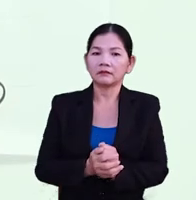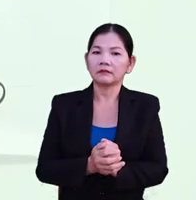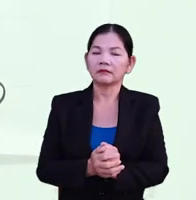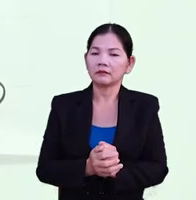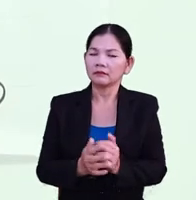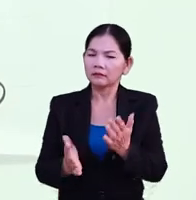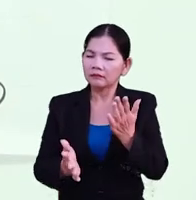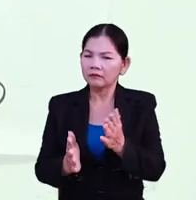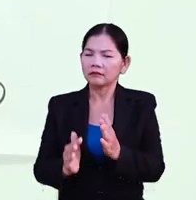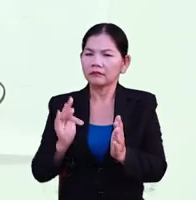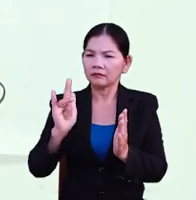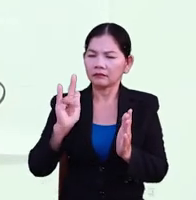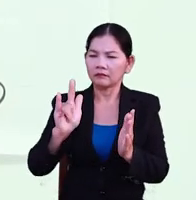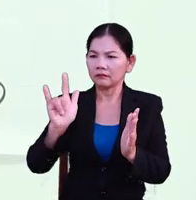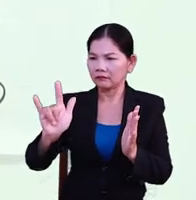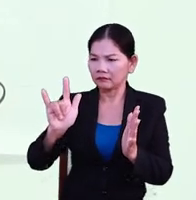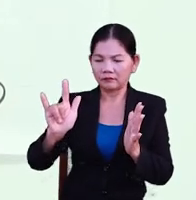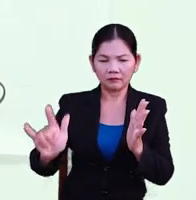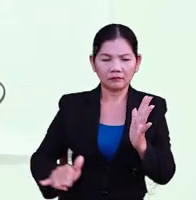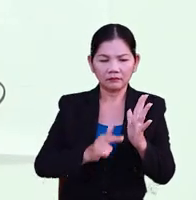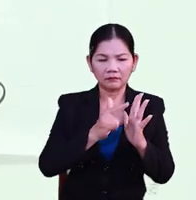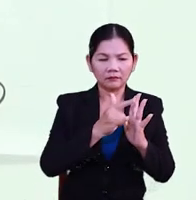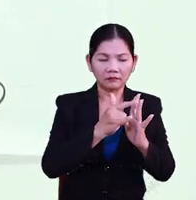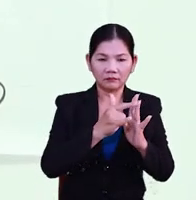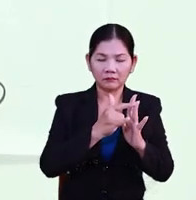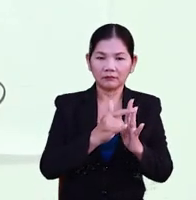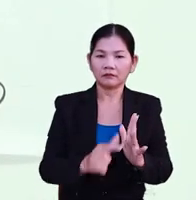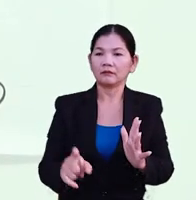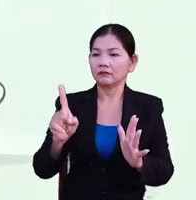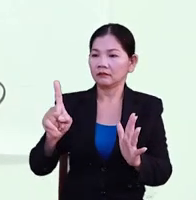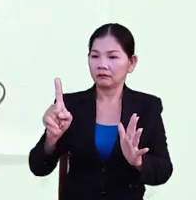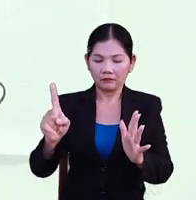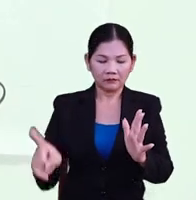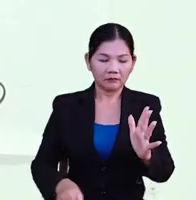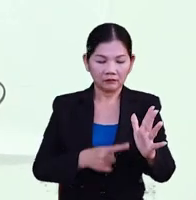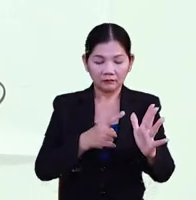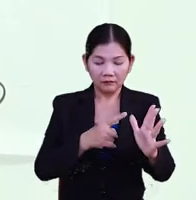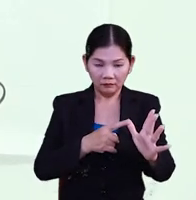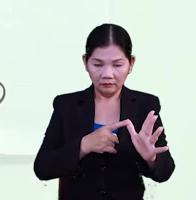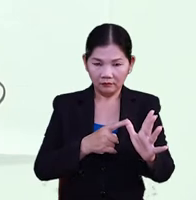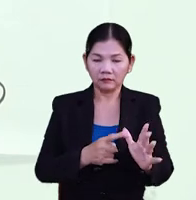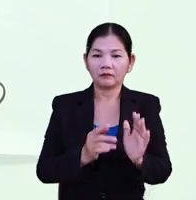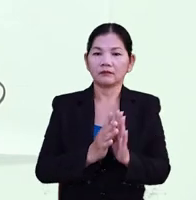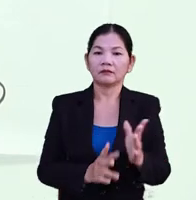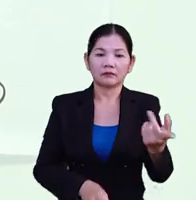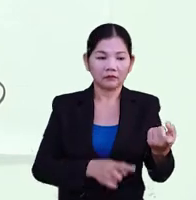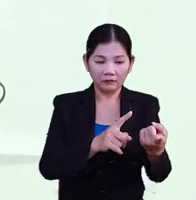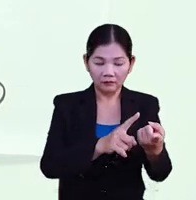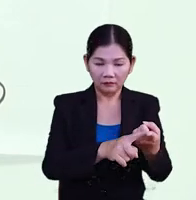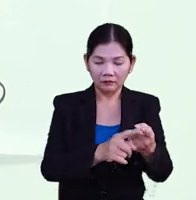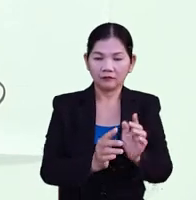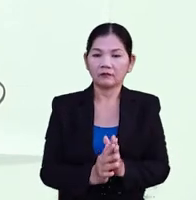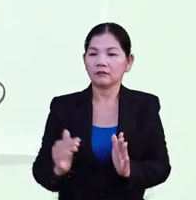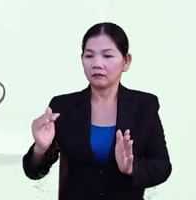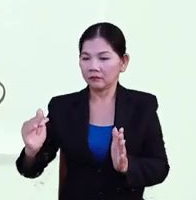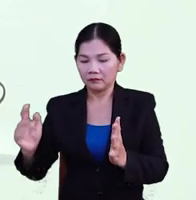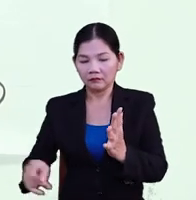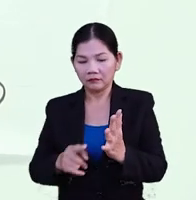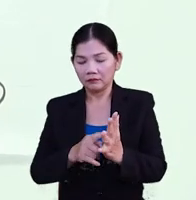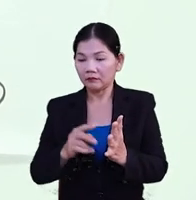អញ្ចឹងកូនដឹងហើយណាកូនណានេះសុកគឺនៅខាងមុខសុំតោះសុកនេះនេះនេះចាសុក